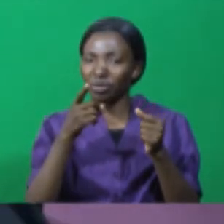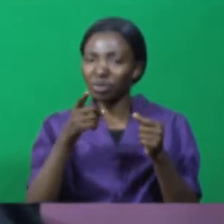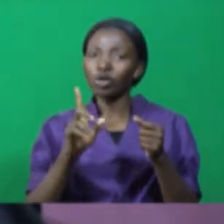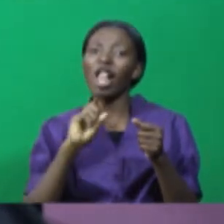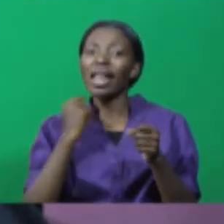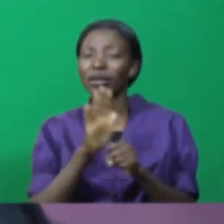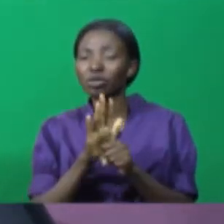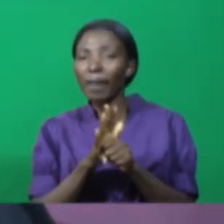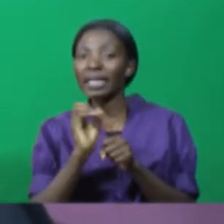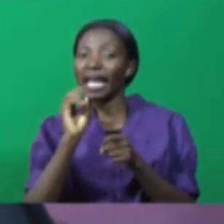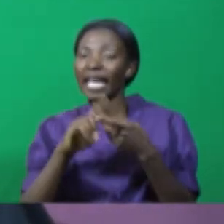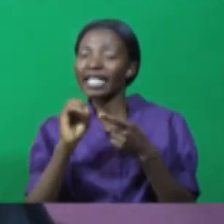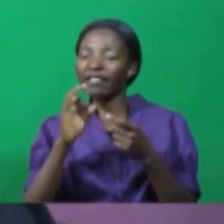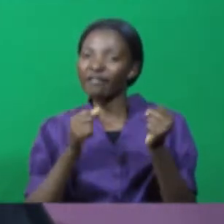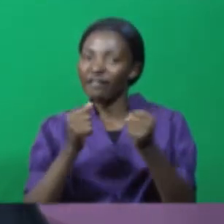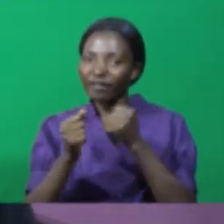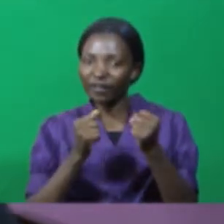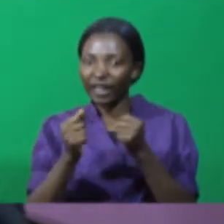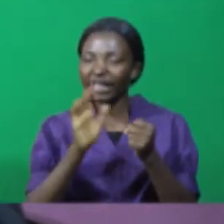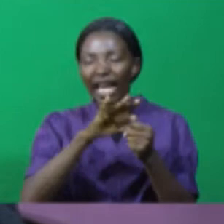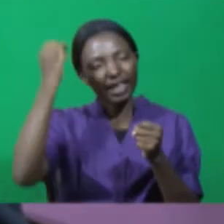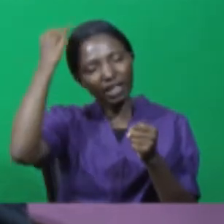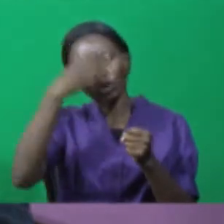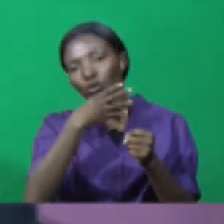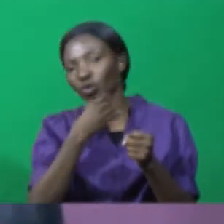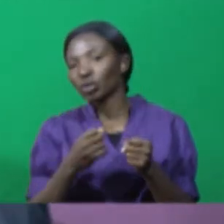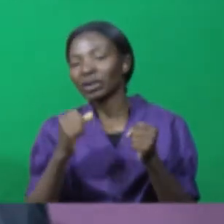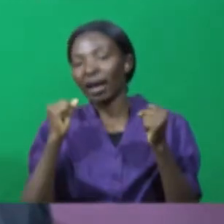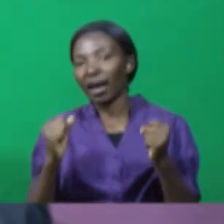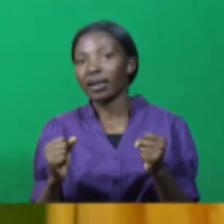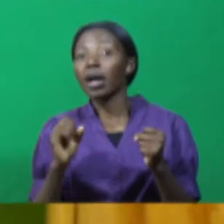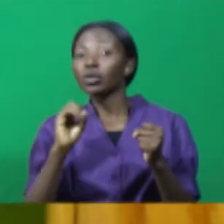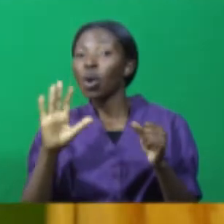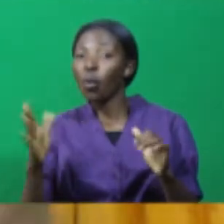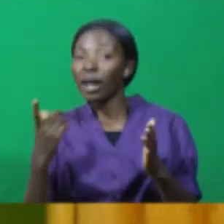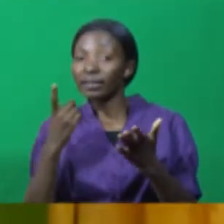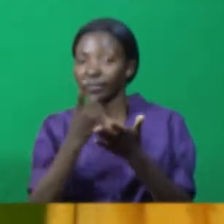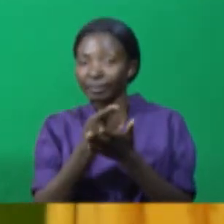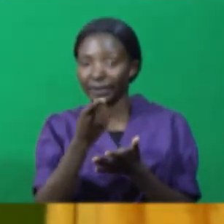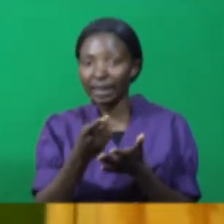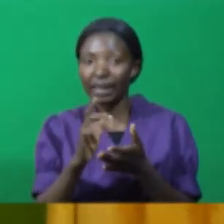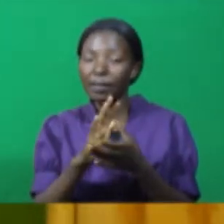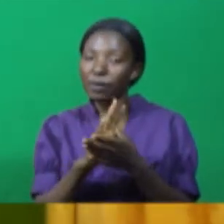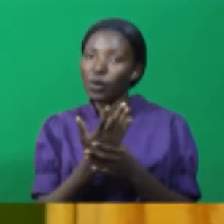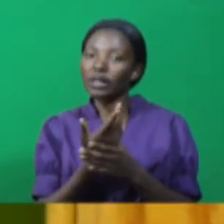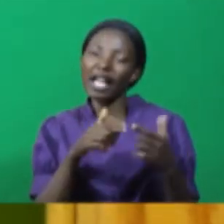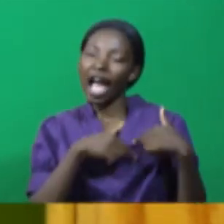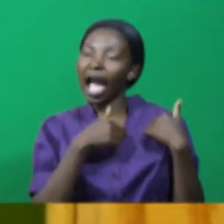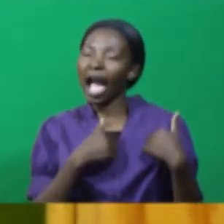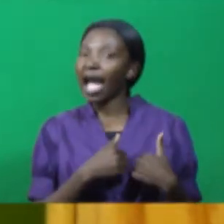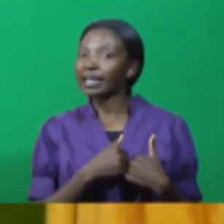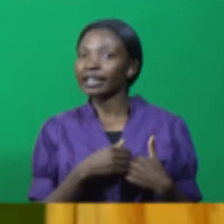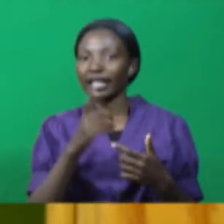anditwa. Saka Mwari ndiye akaisa pfungwa idzi kuti ma general amudzinge. Amudzinge. Chiri kudariso moyo unogara uina